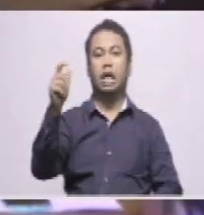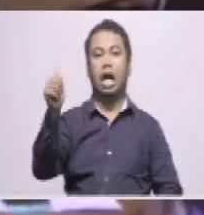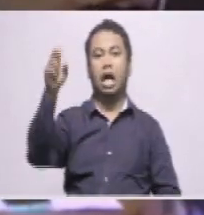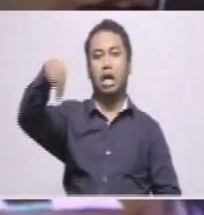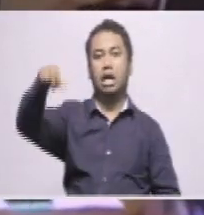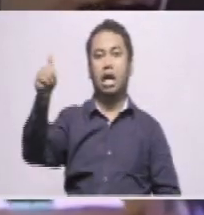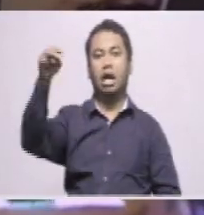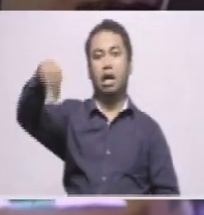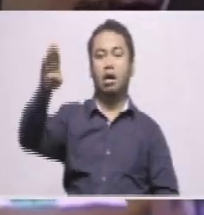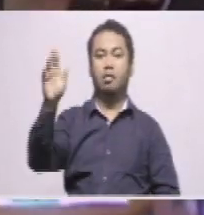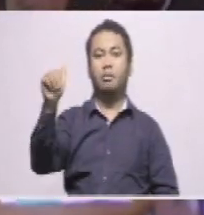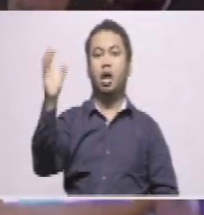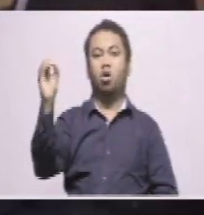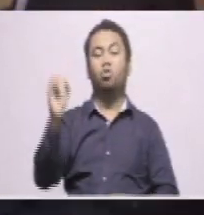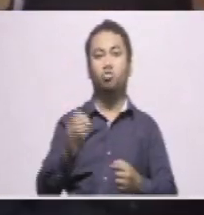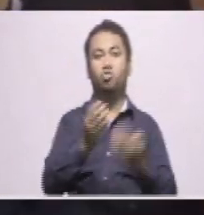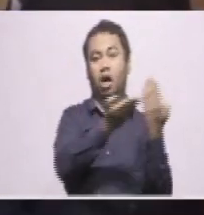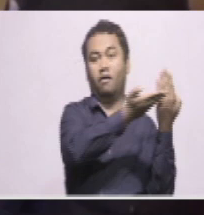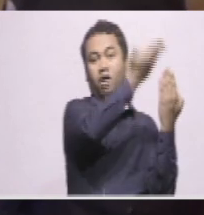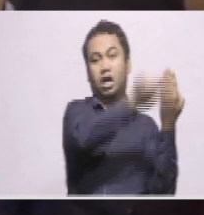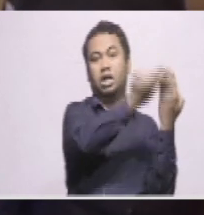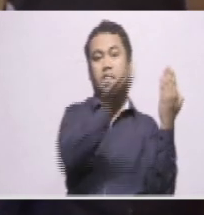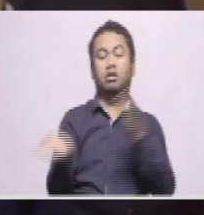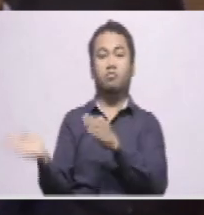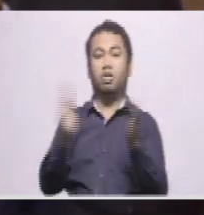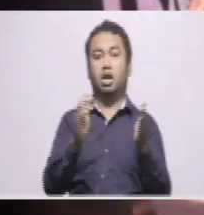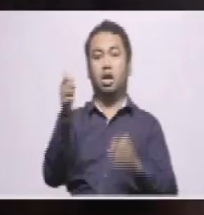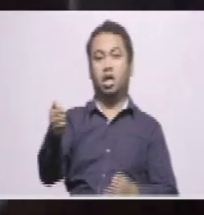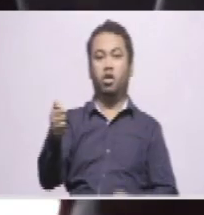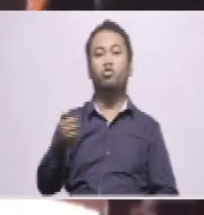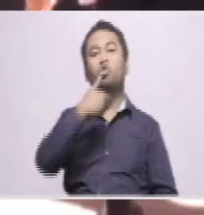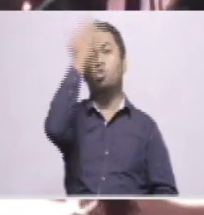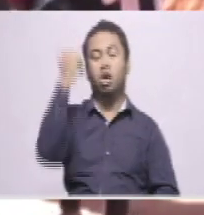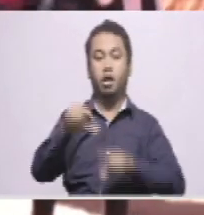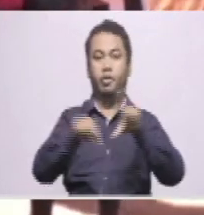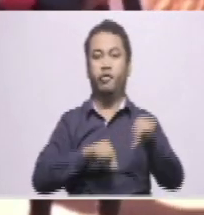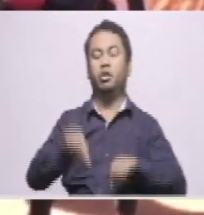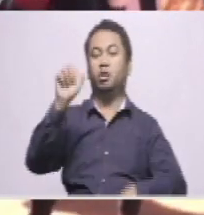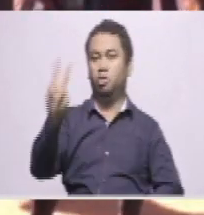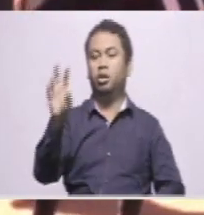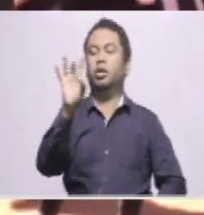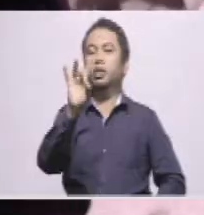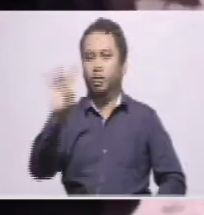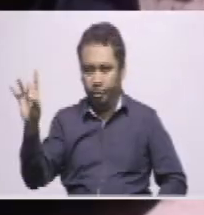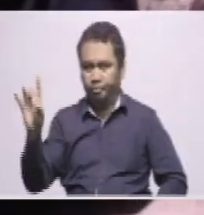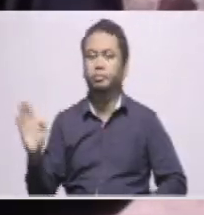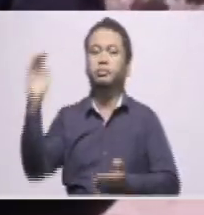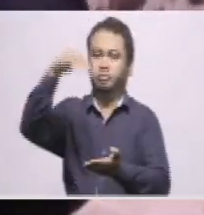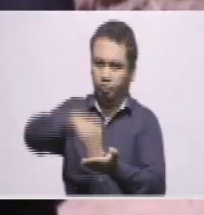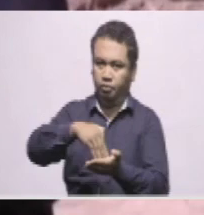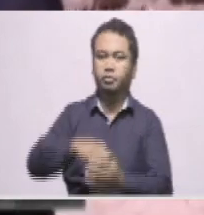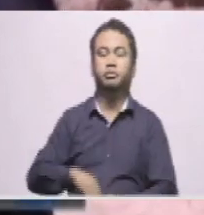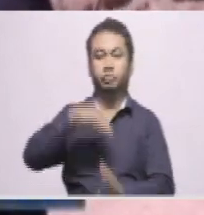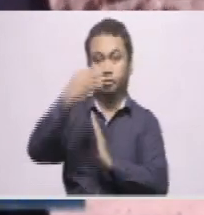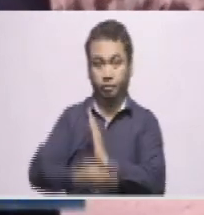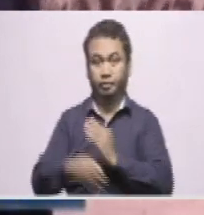Mianarivo tamin'ny folora sasany maraina teo mpifidy 28 amin'ny 1700 efa